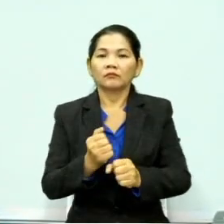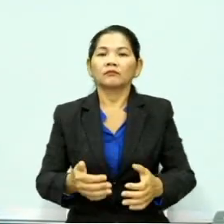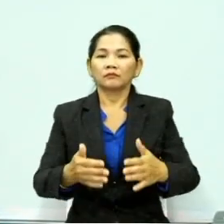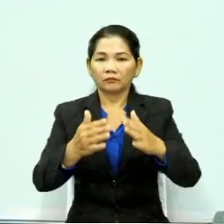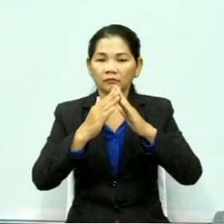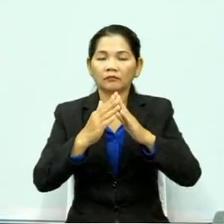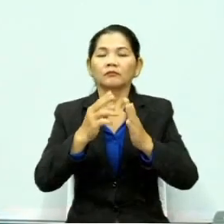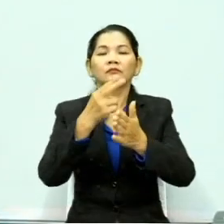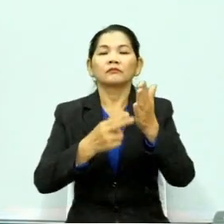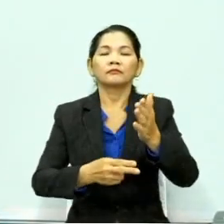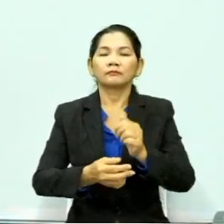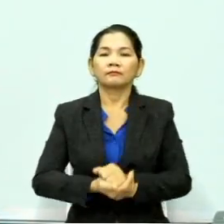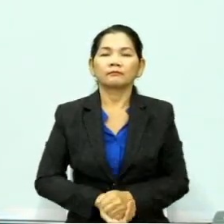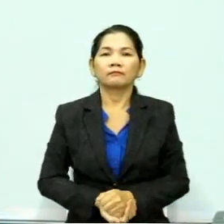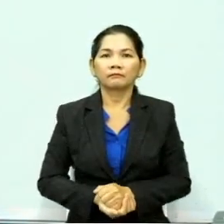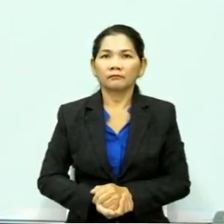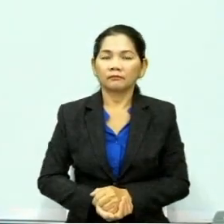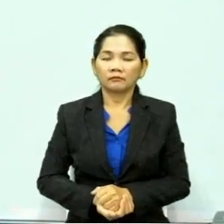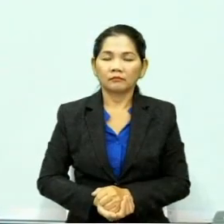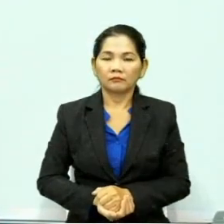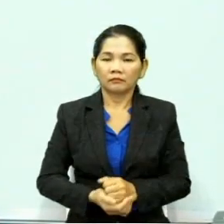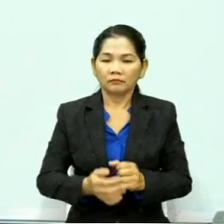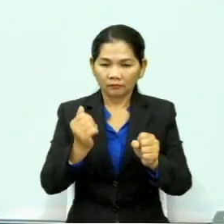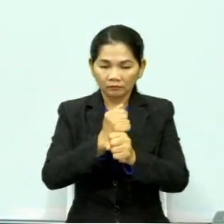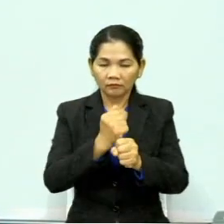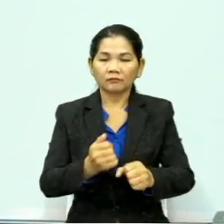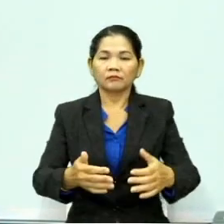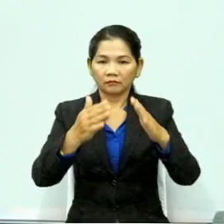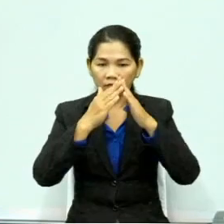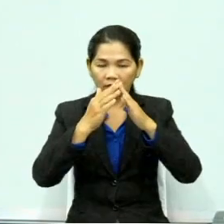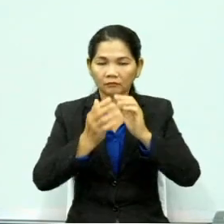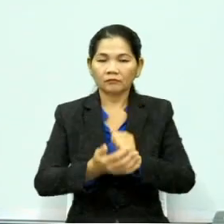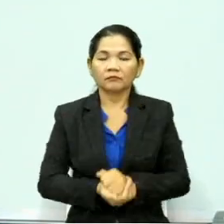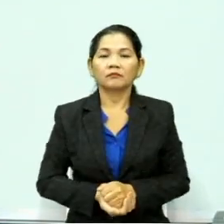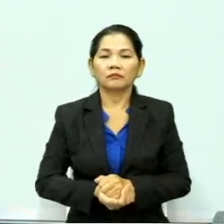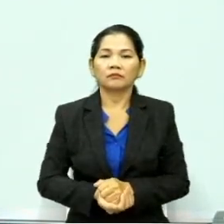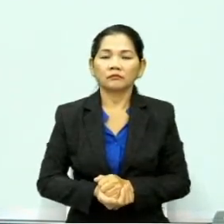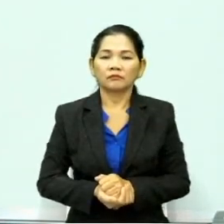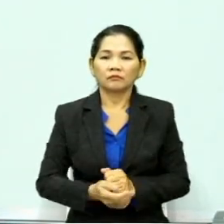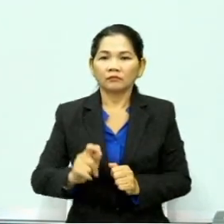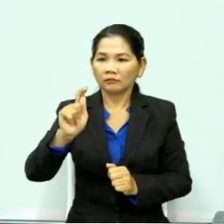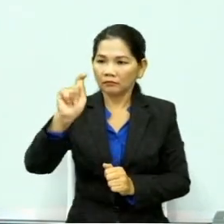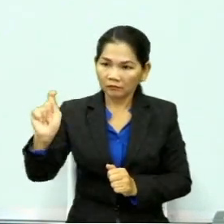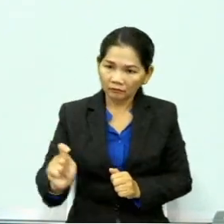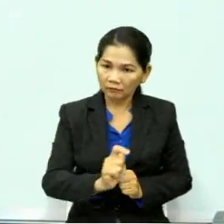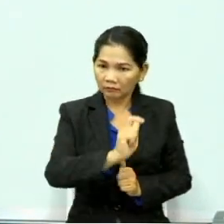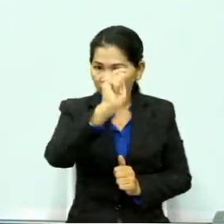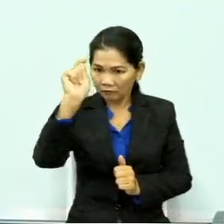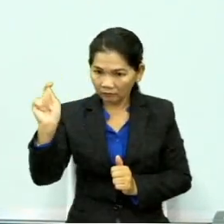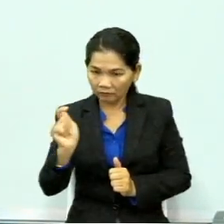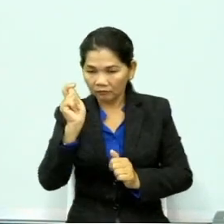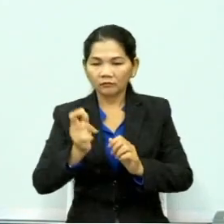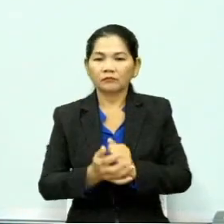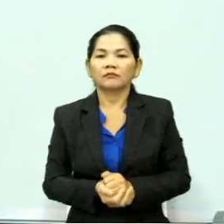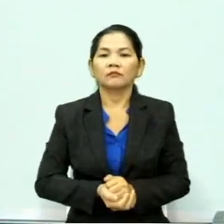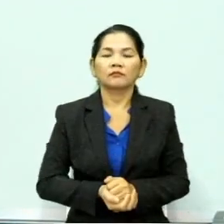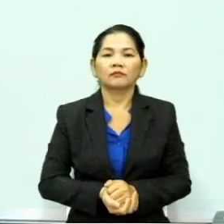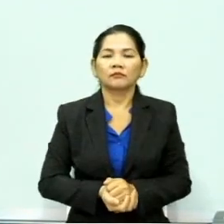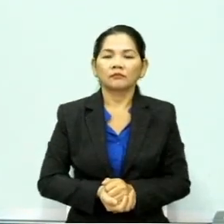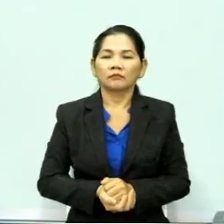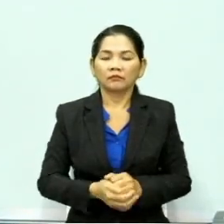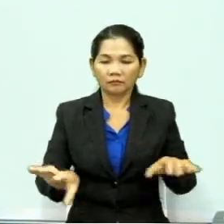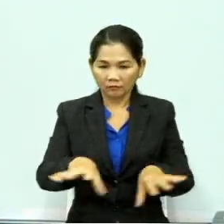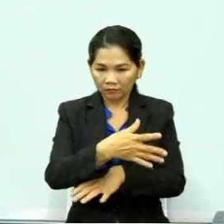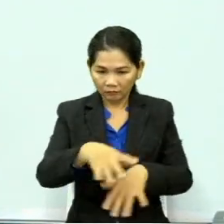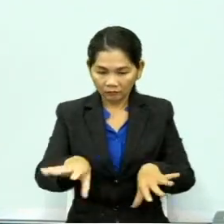con chà cứ nè cổ thua ở cao tự chí chia rụng vông là có chán chấm bằng chạy sạc